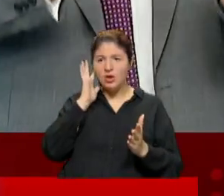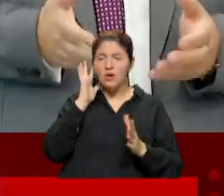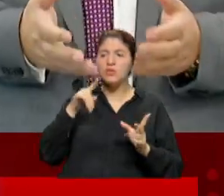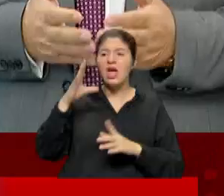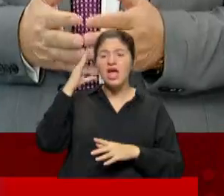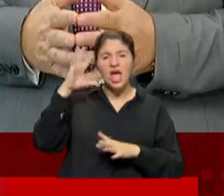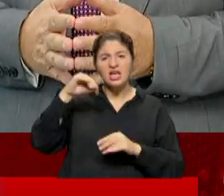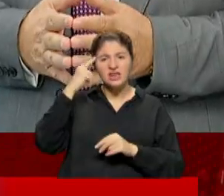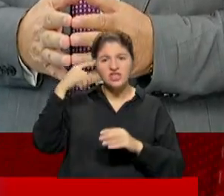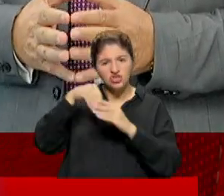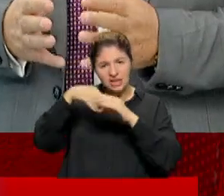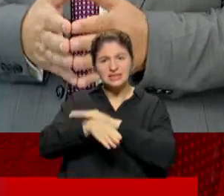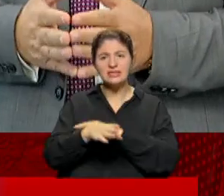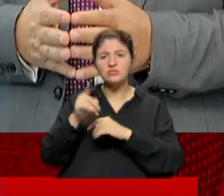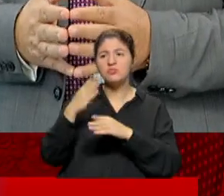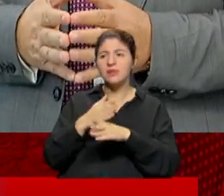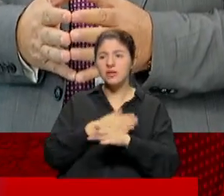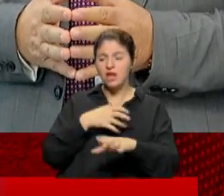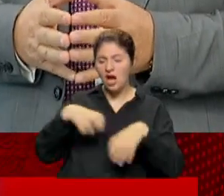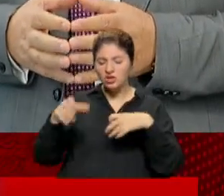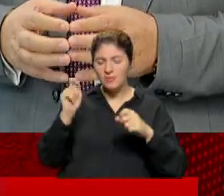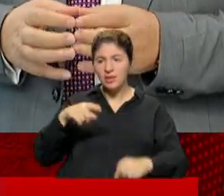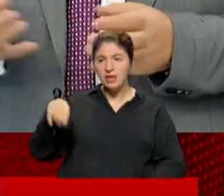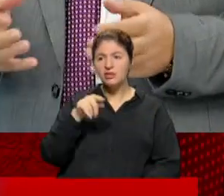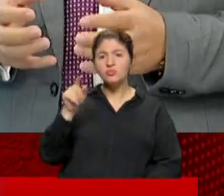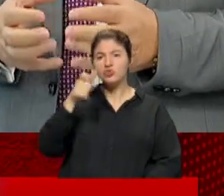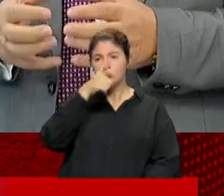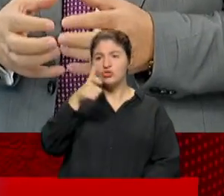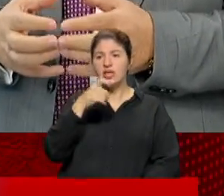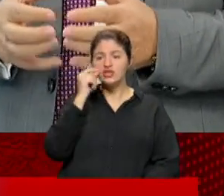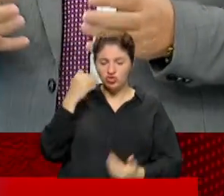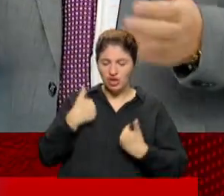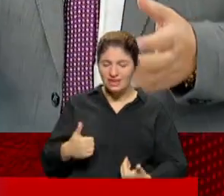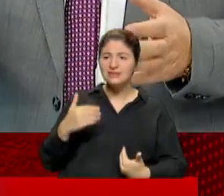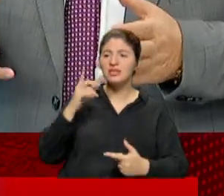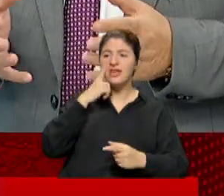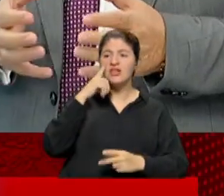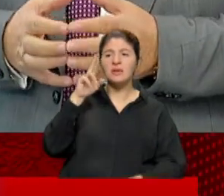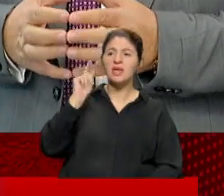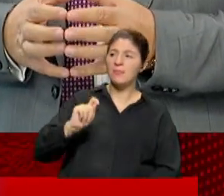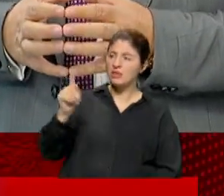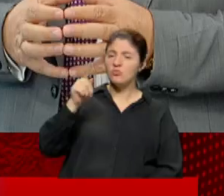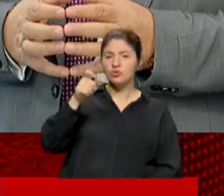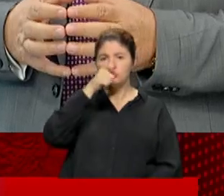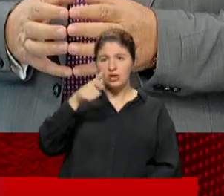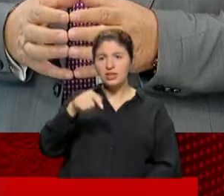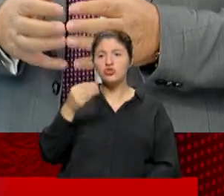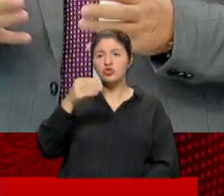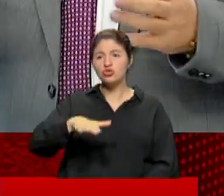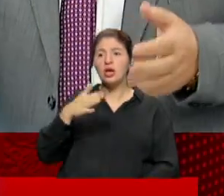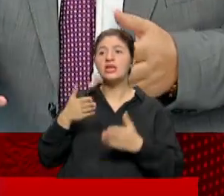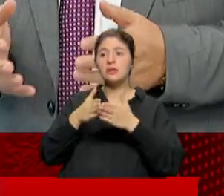herkes kafasına soksun bu memleketi ayrıştıran bu ülkeyi şahsımın Devleti yapanlar bu ülkede çocuklarının